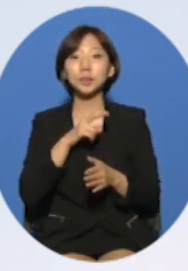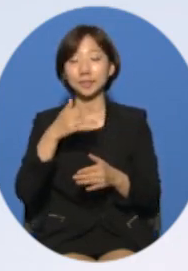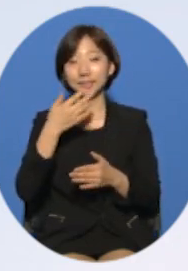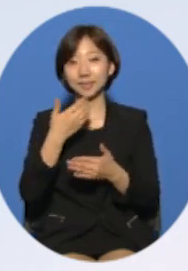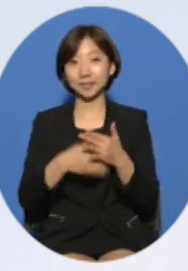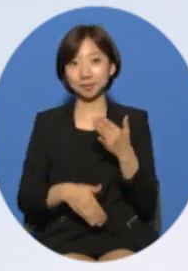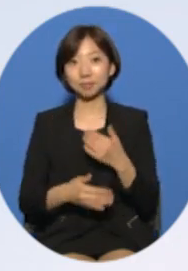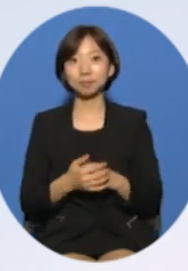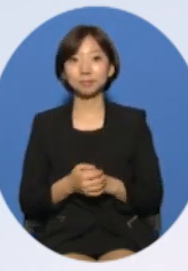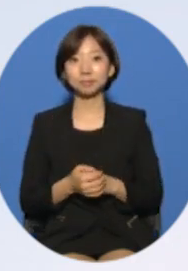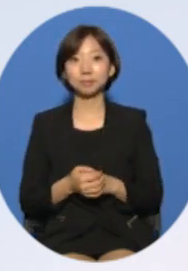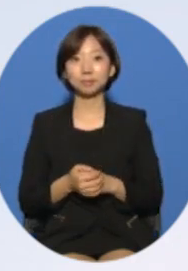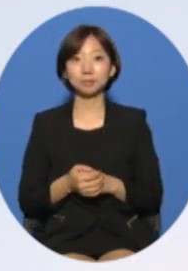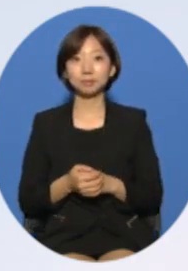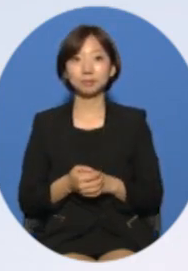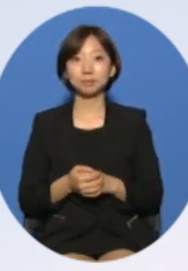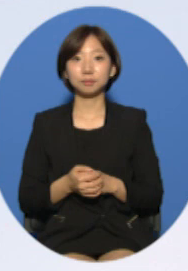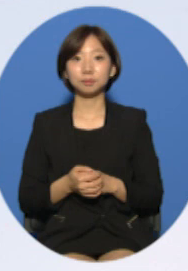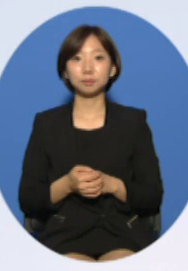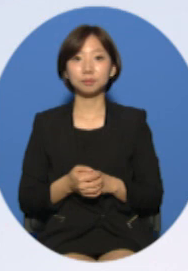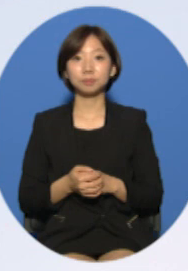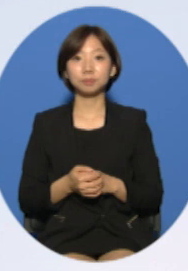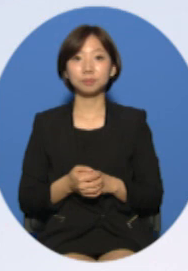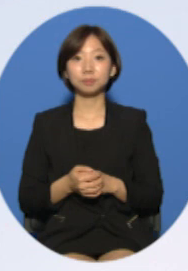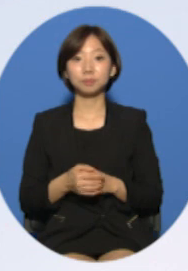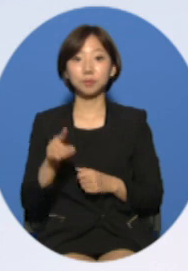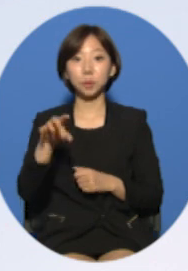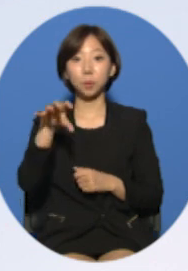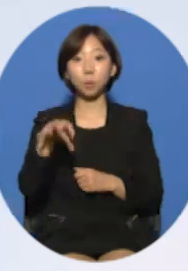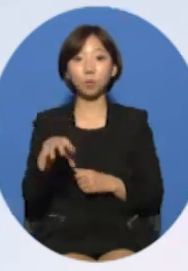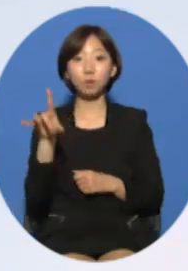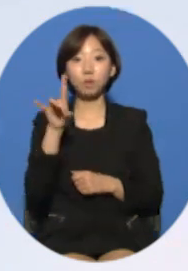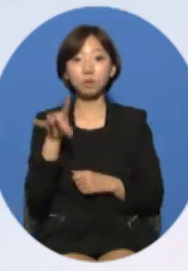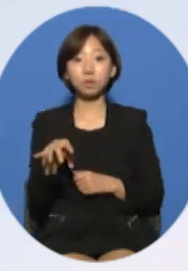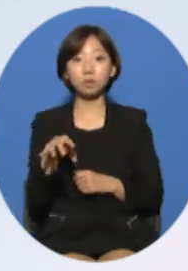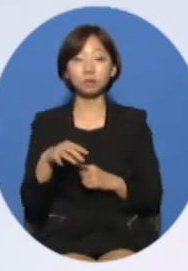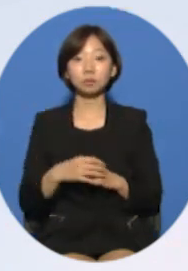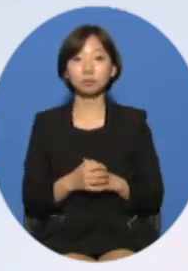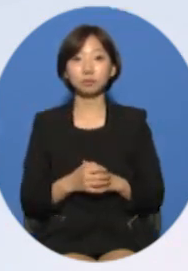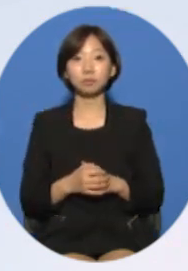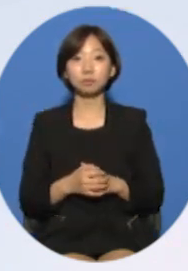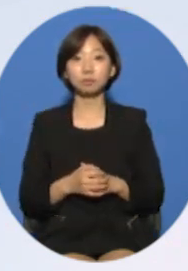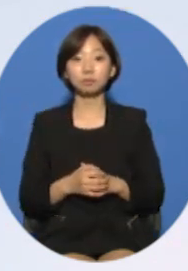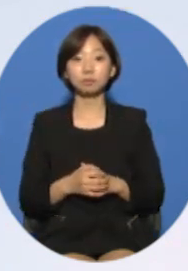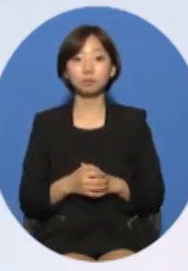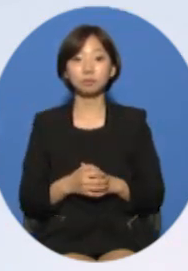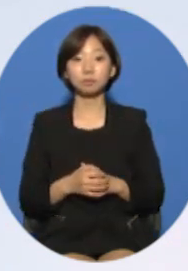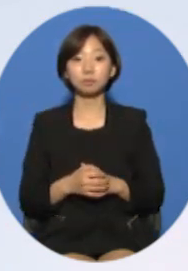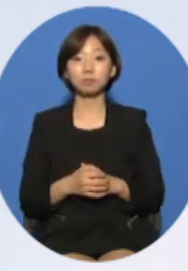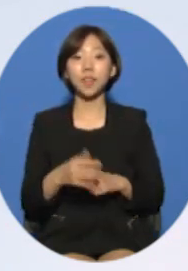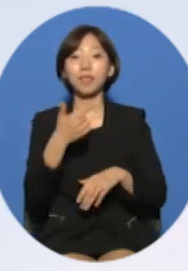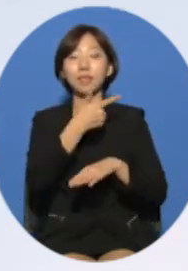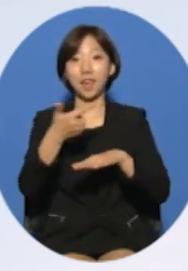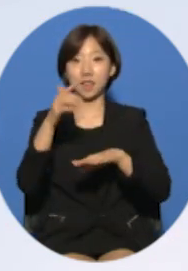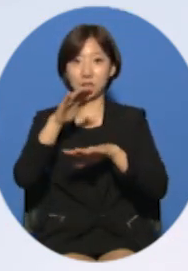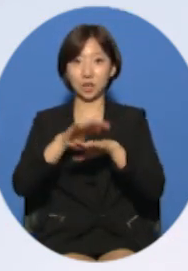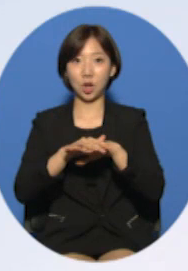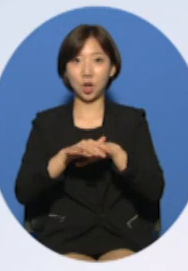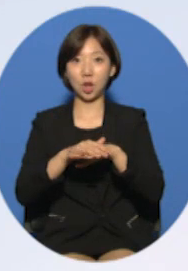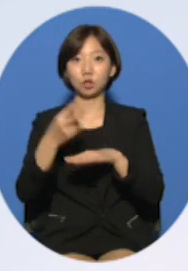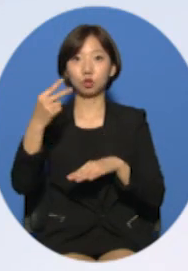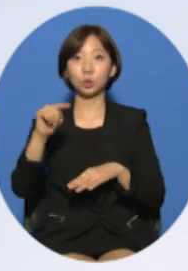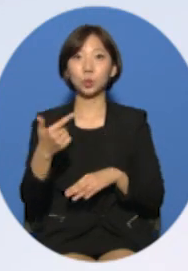않았습니다. 투표가 시작될 예정인데요. 여기는 또 어느 곳의 모습일까요? 여기는 뭐 여기